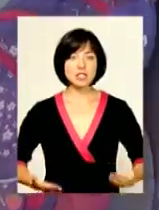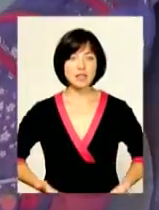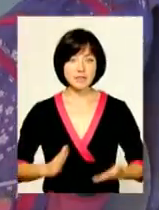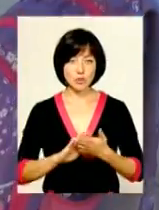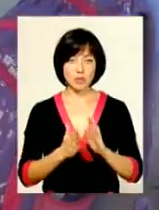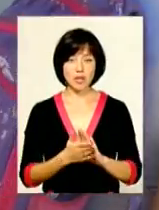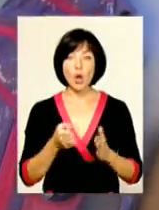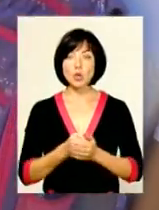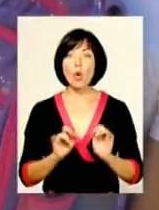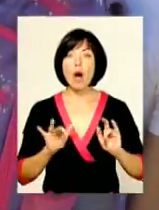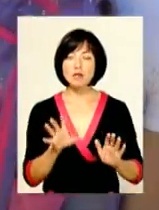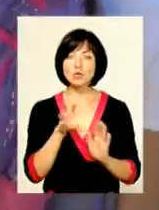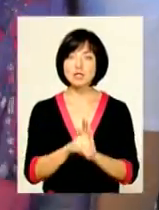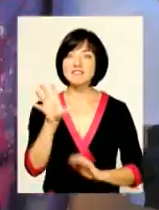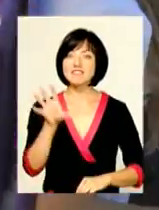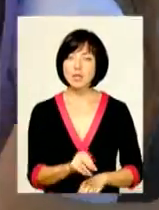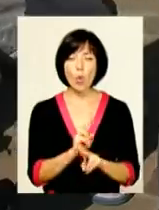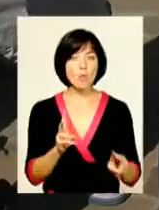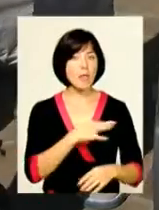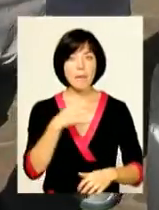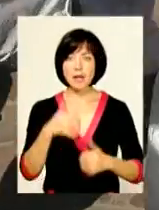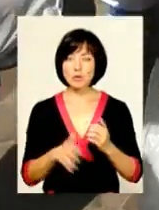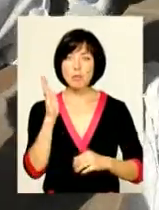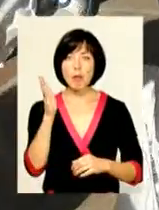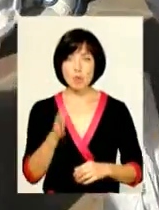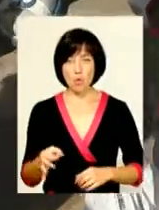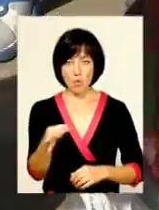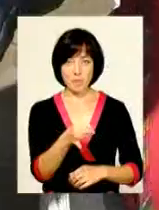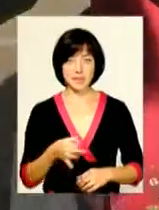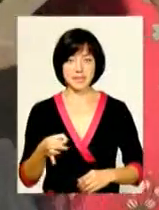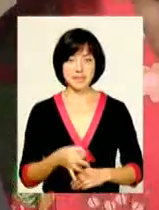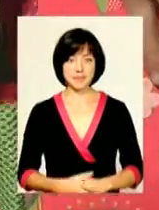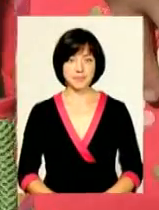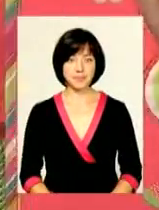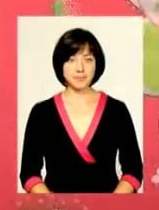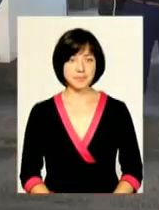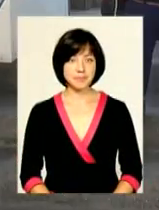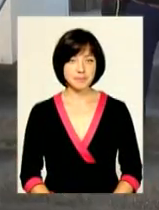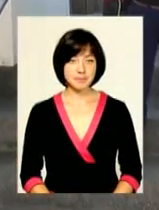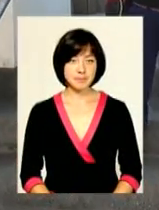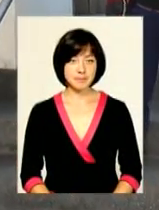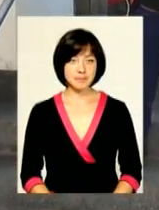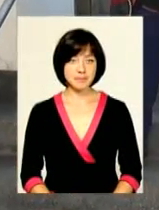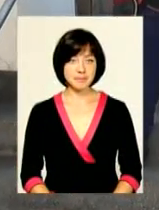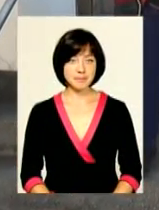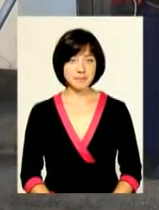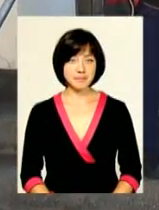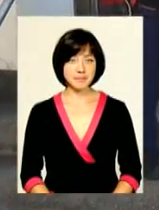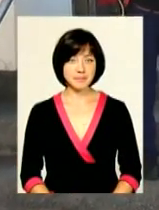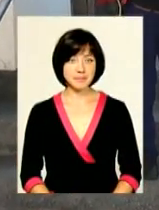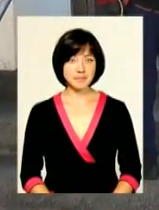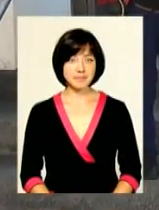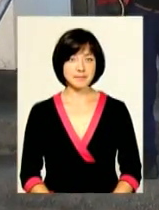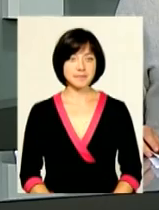обставинах. До акції долучились всі, кому не байдуже майбутнє краю. Анна Часановська і Андрій Лазарук для інформаційного випуску.